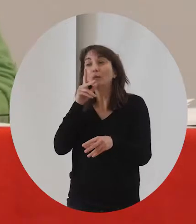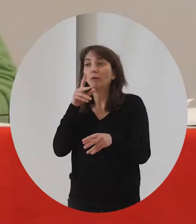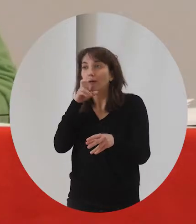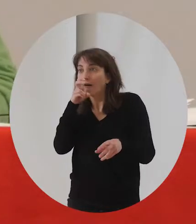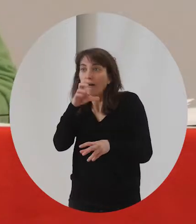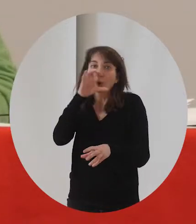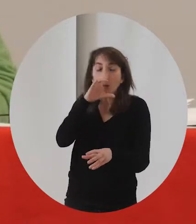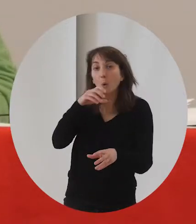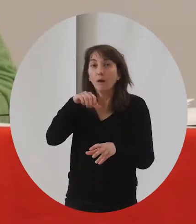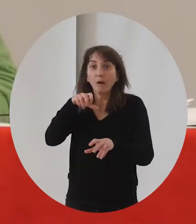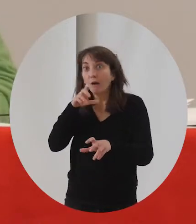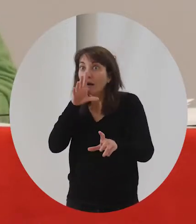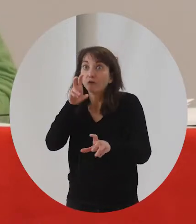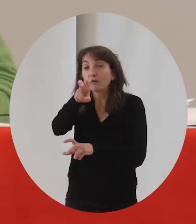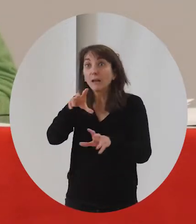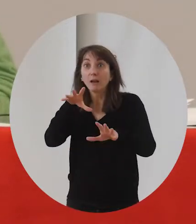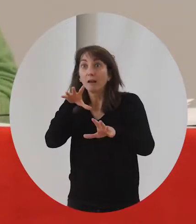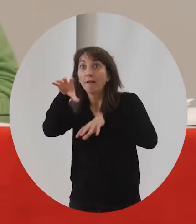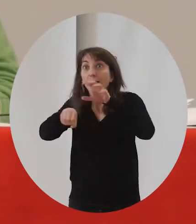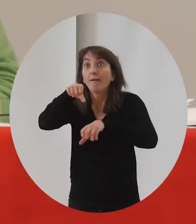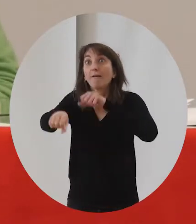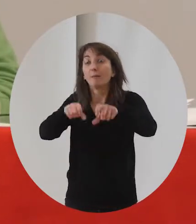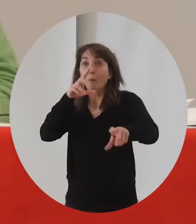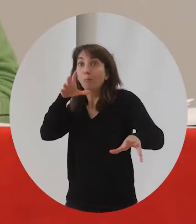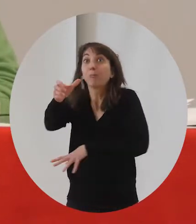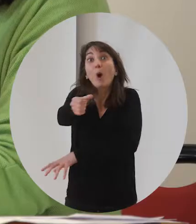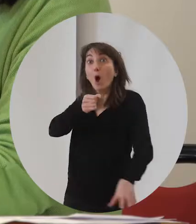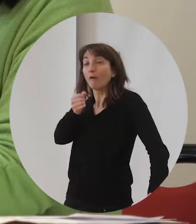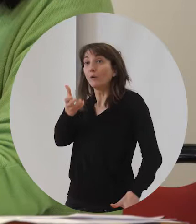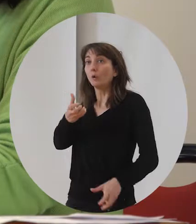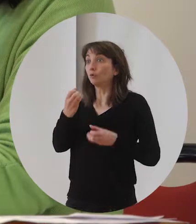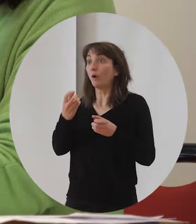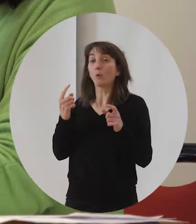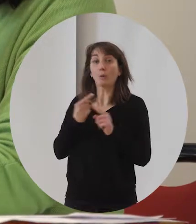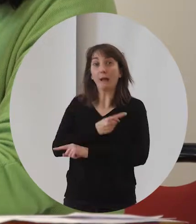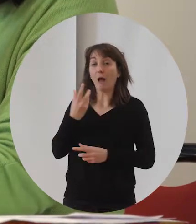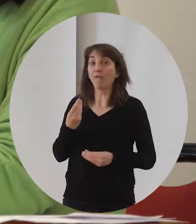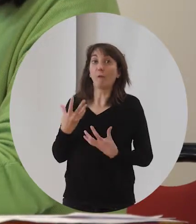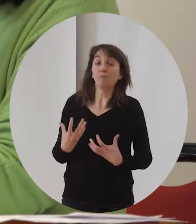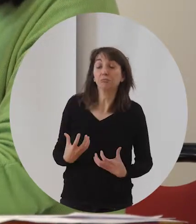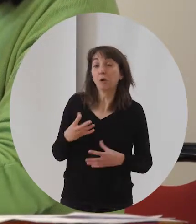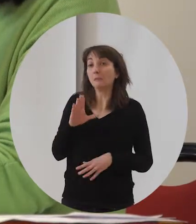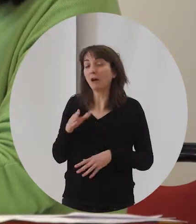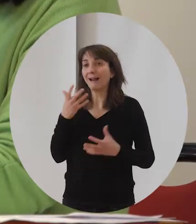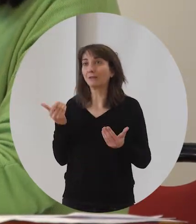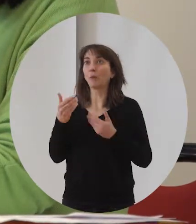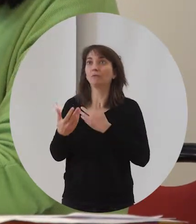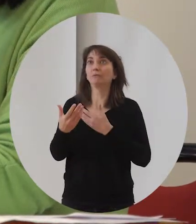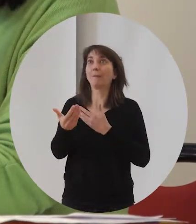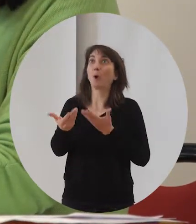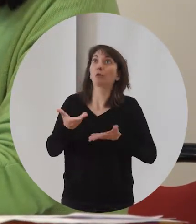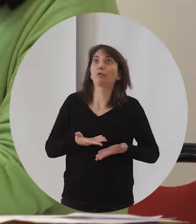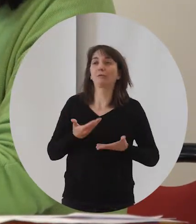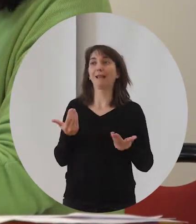enfants, c'est-à-dire acquérir des capacités pour aller vers les choses. Eux, souvent, ils attendent que les choses viennent vers eux. Moi, j'ai vu souvent